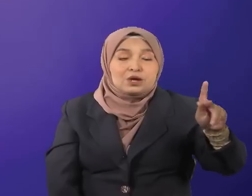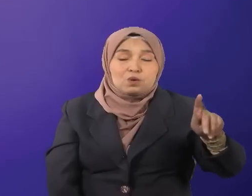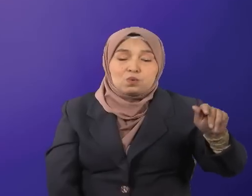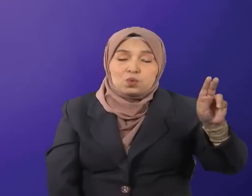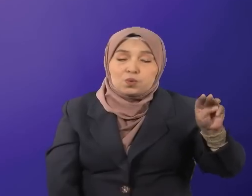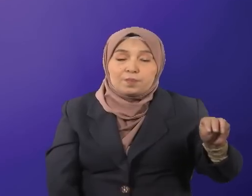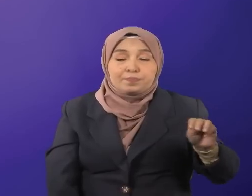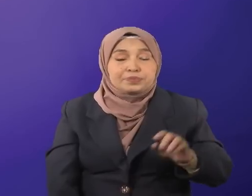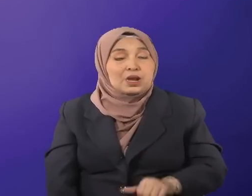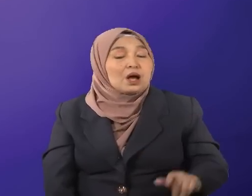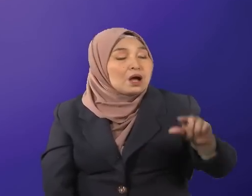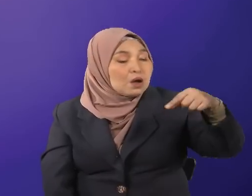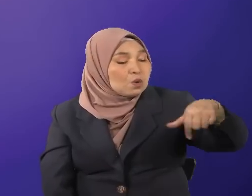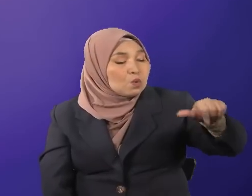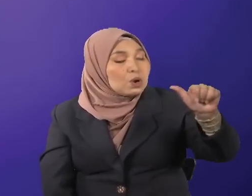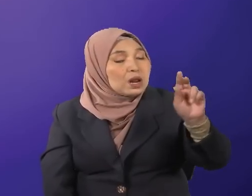أَأُنَبِّئُكُمْ. قُلْ